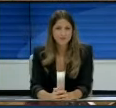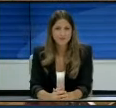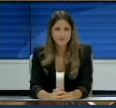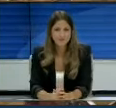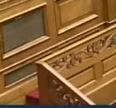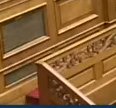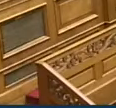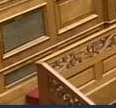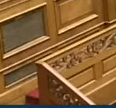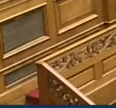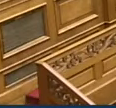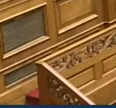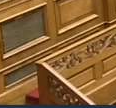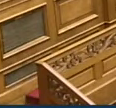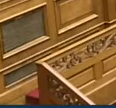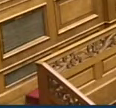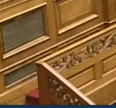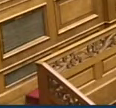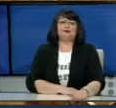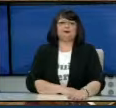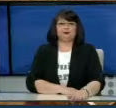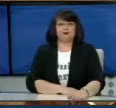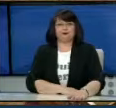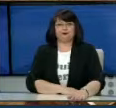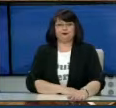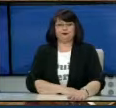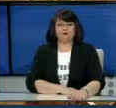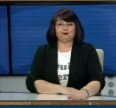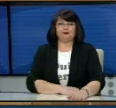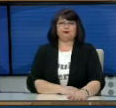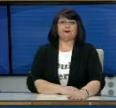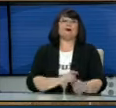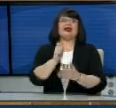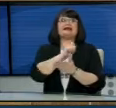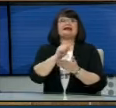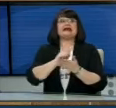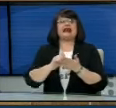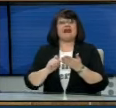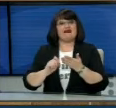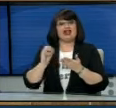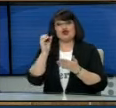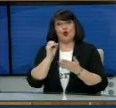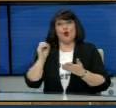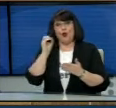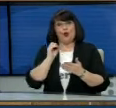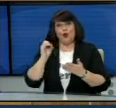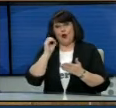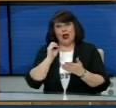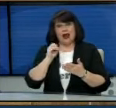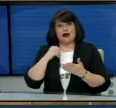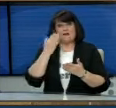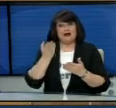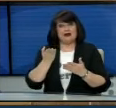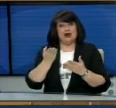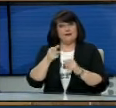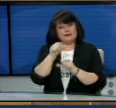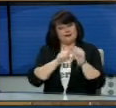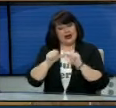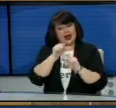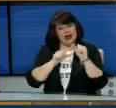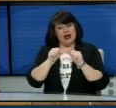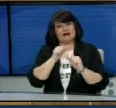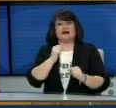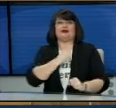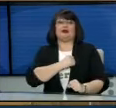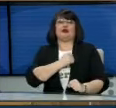κατά τη διάρκεια της ζωής του. Δεν νομίζω ότι είναι ο συγγραφέας τον οποίο θα πρέπει να χρησιμοποιείτε συχνά όταν θέλετε να